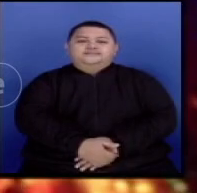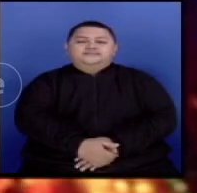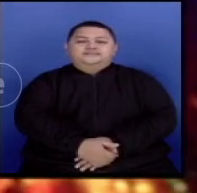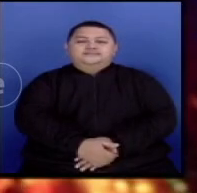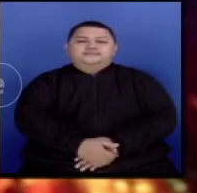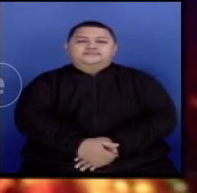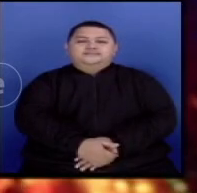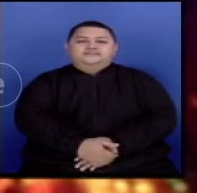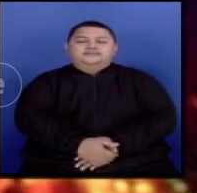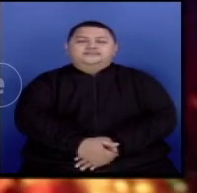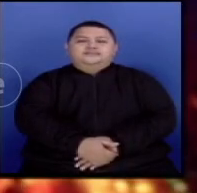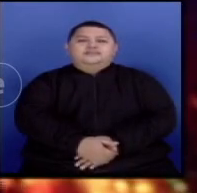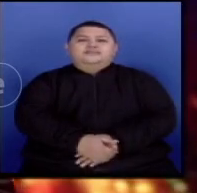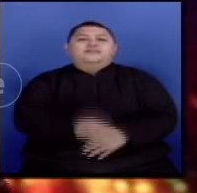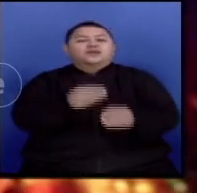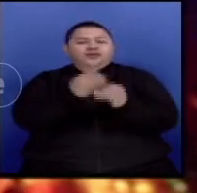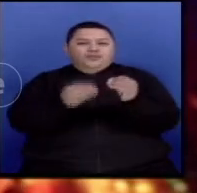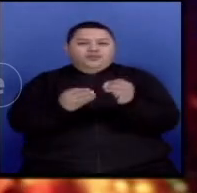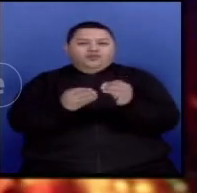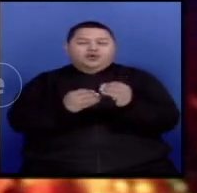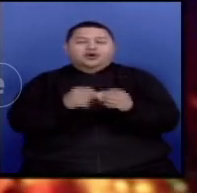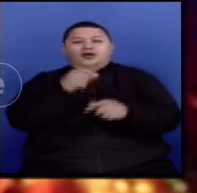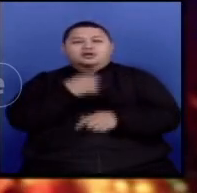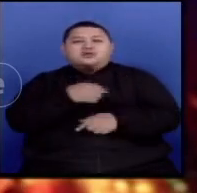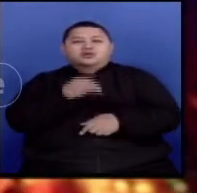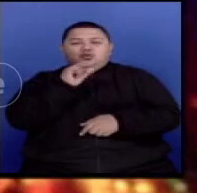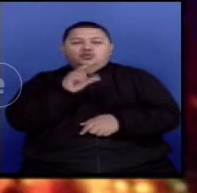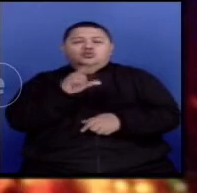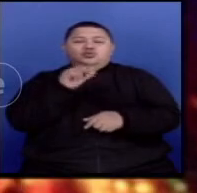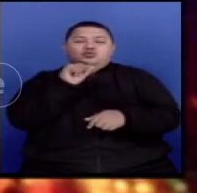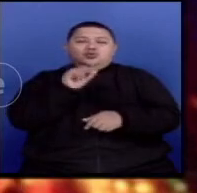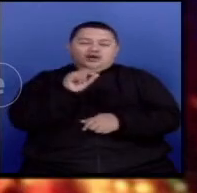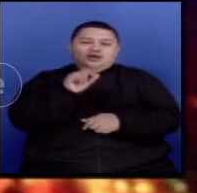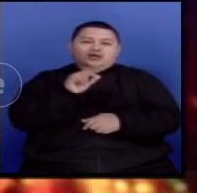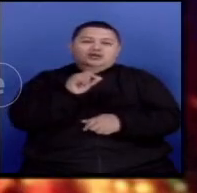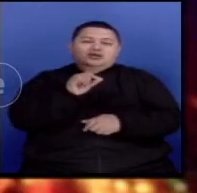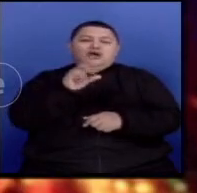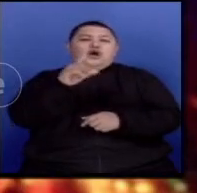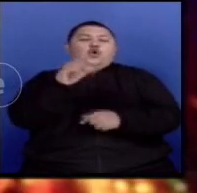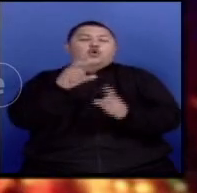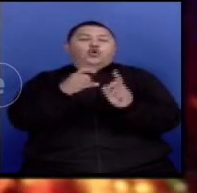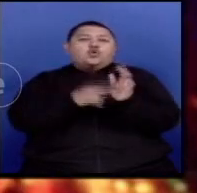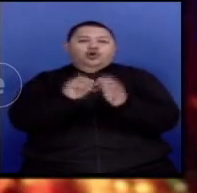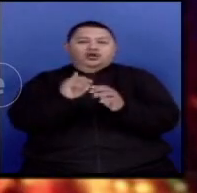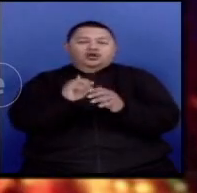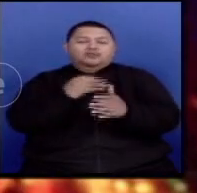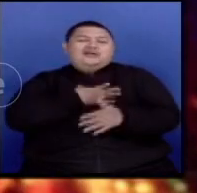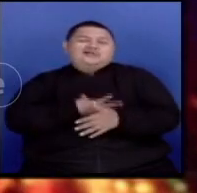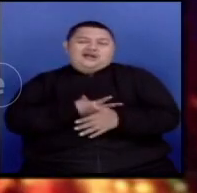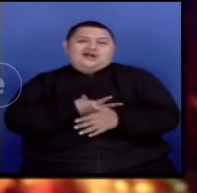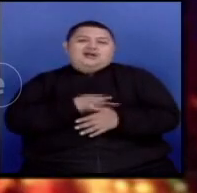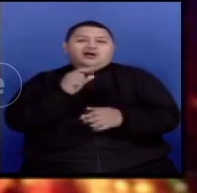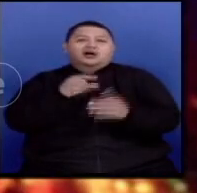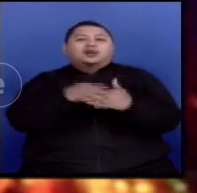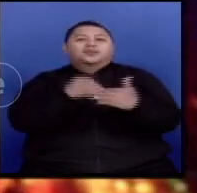Sementara itu, kuasa hukum Richard Eliezer, Roni Talapesi, menyesalkan Lembaga Perlindungan Saksi dan Korban atau LPSK mencabut pelindungan terhadap narapidana